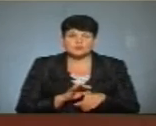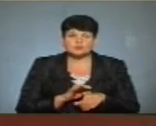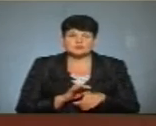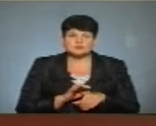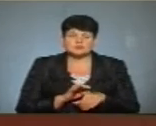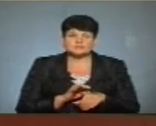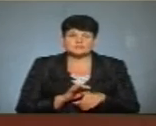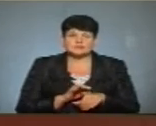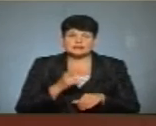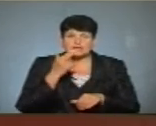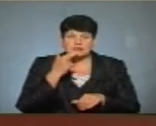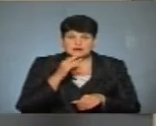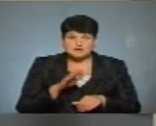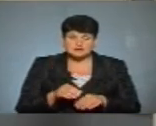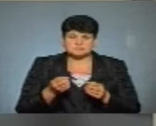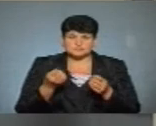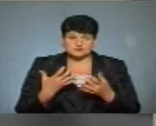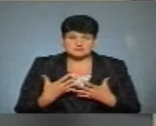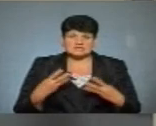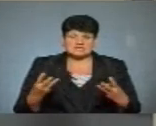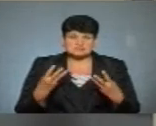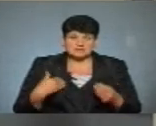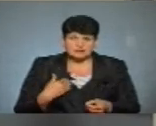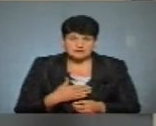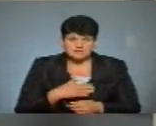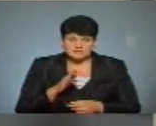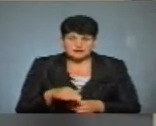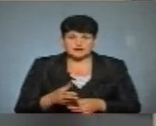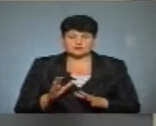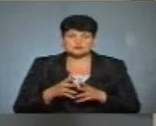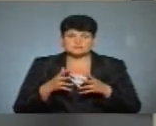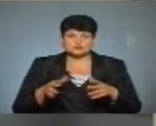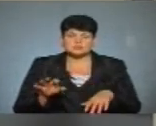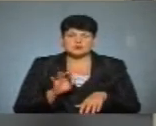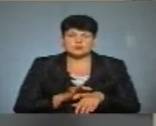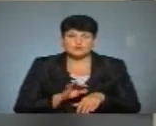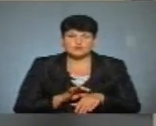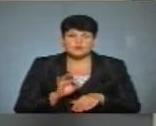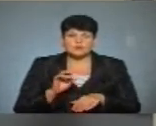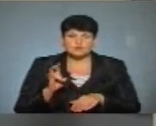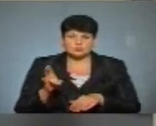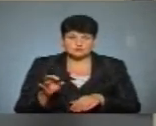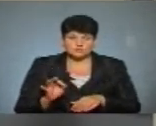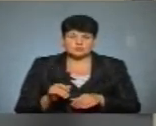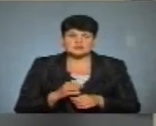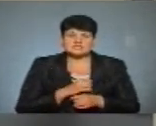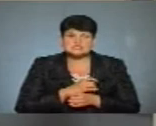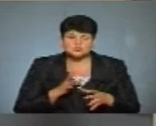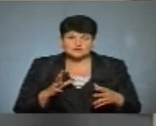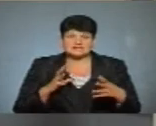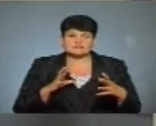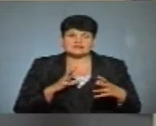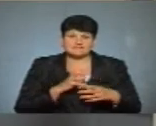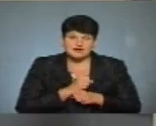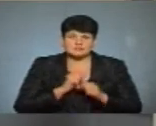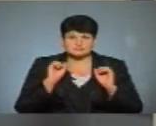на грип, звичайний, і на запалення легень, і буде збільшувати кількість хворих онкології, інсультів, інфарктів.